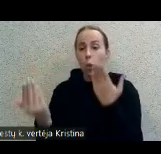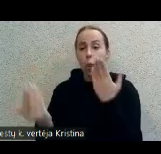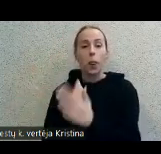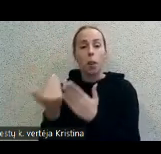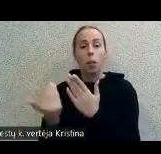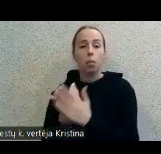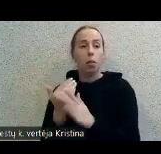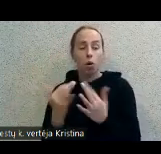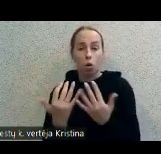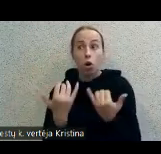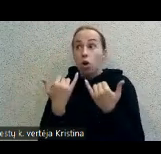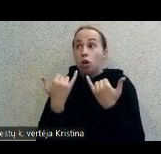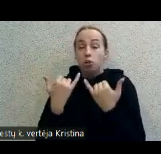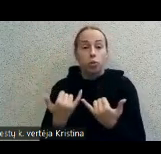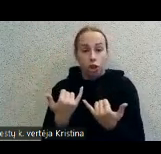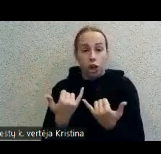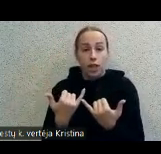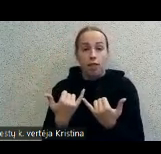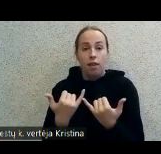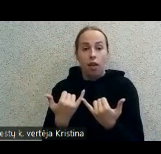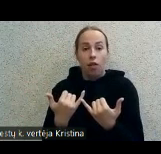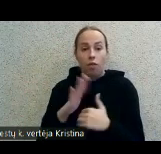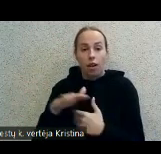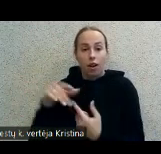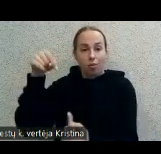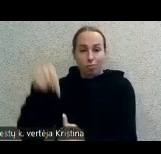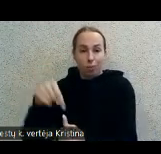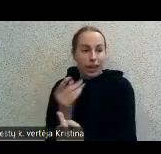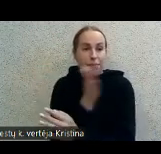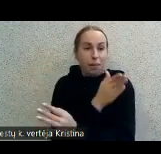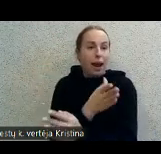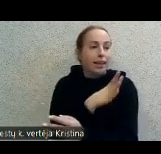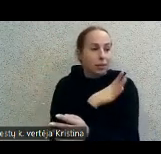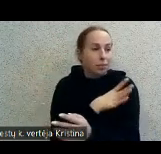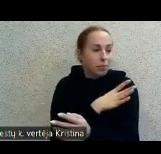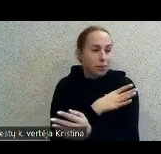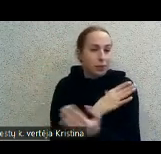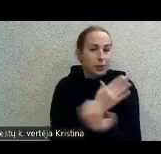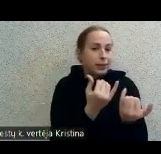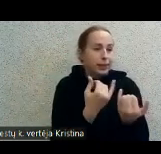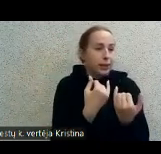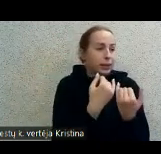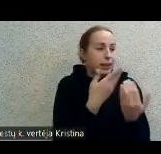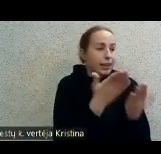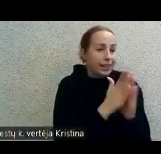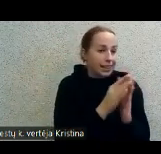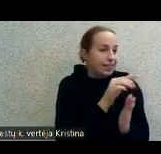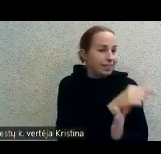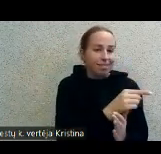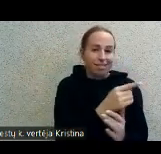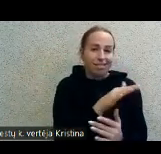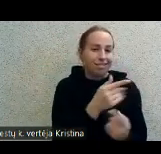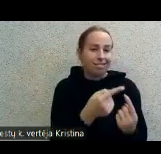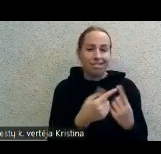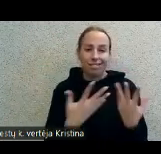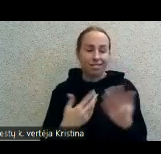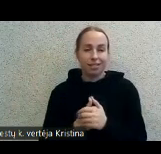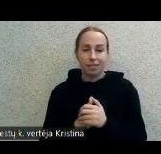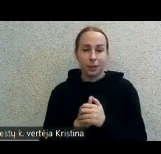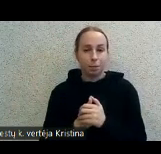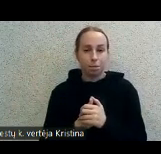knygos parašytos šiandienos vaikams, o ne praeities vaikams, tokiems kaip, kad aš kaip buvau vaikas. Taigi, mes